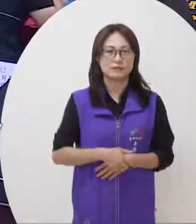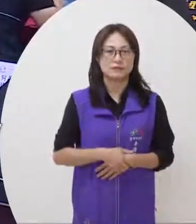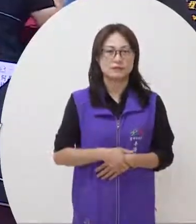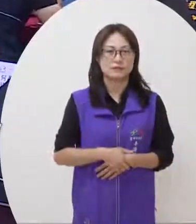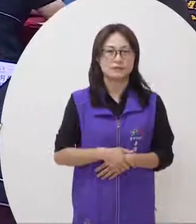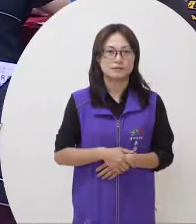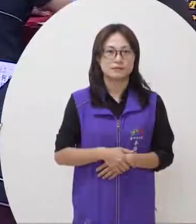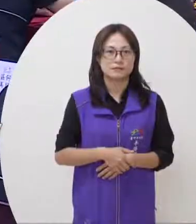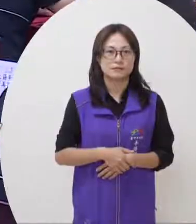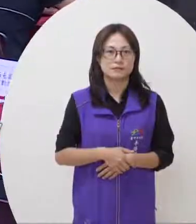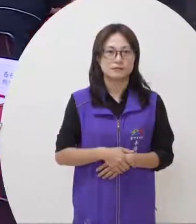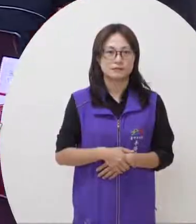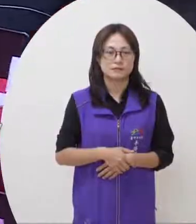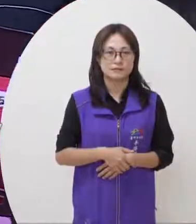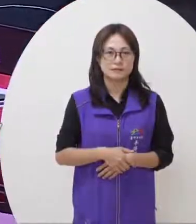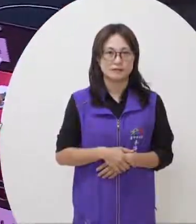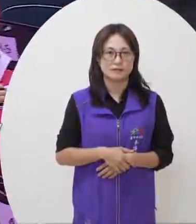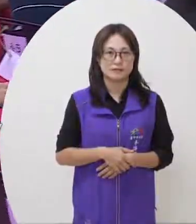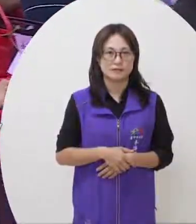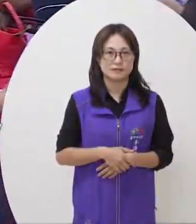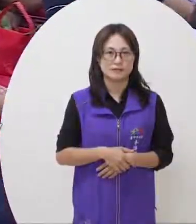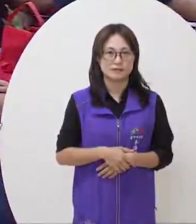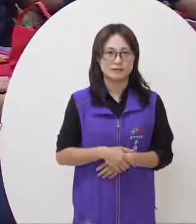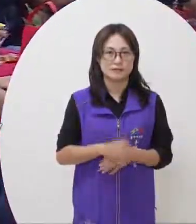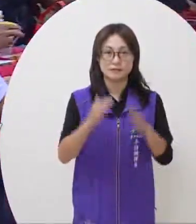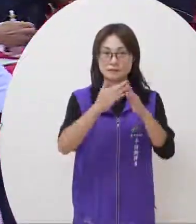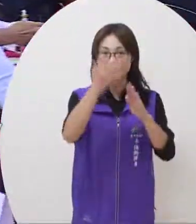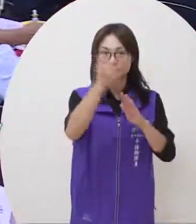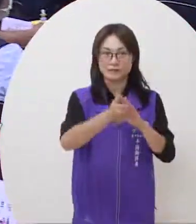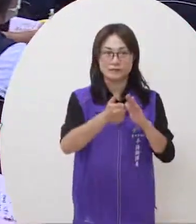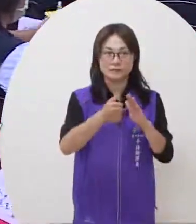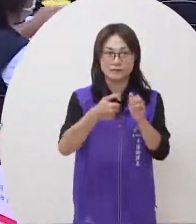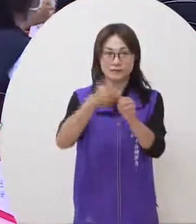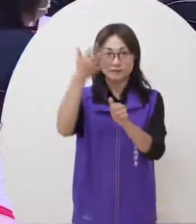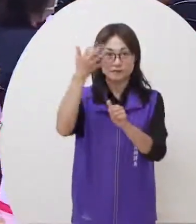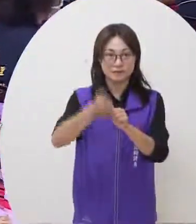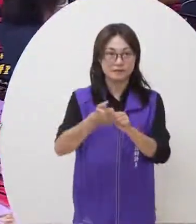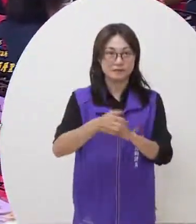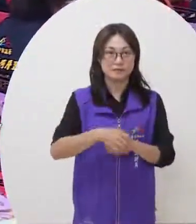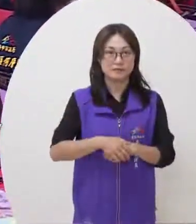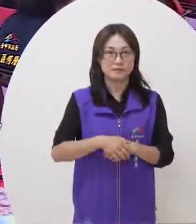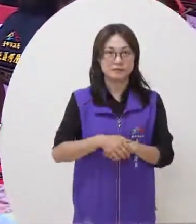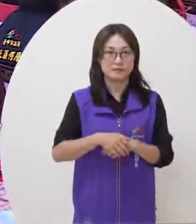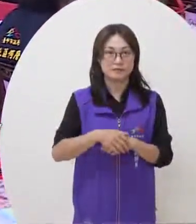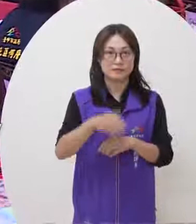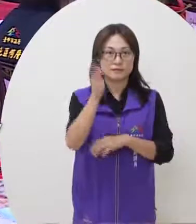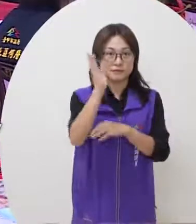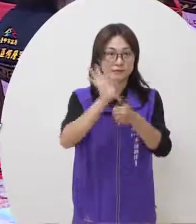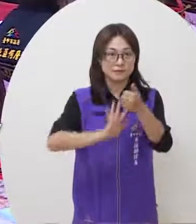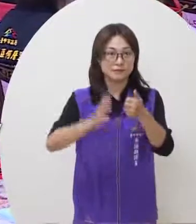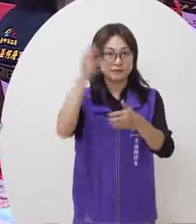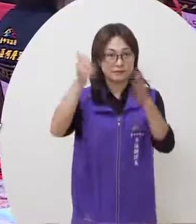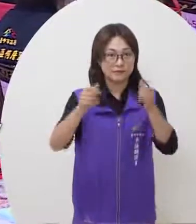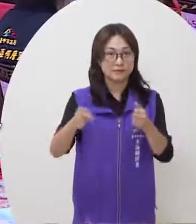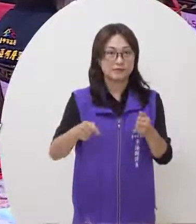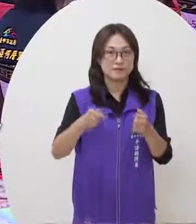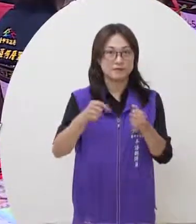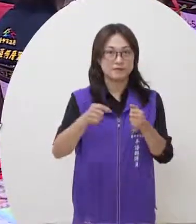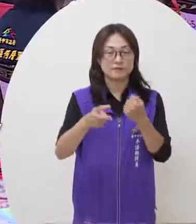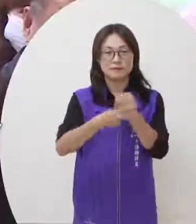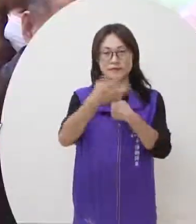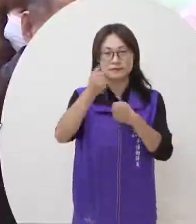长，福联里。 啊，市长、副市长、市府各级长官和我们里长同仁，大家